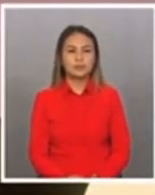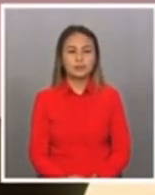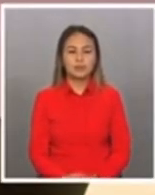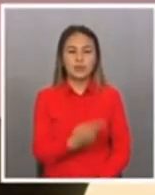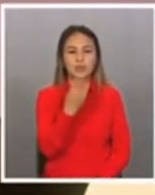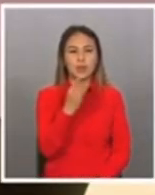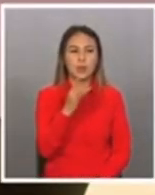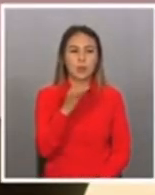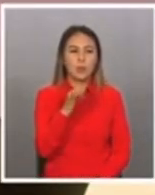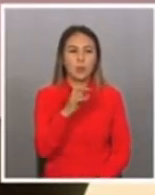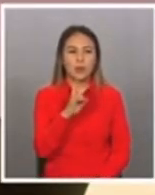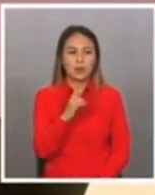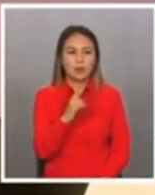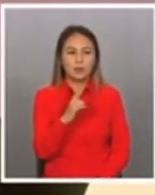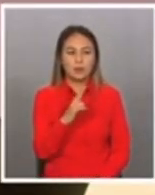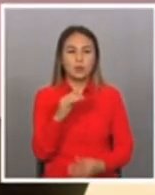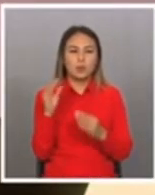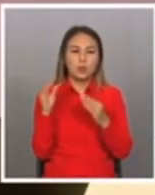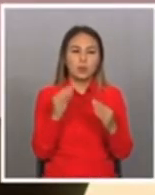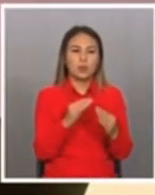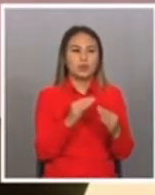Циркуль. Көлік түрі.